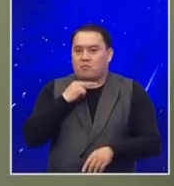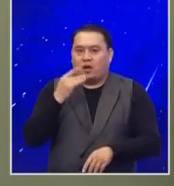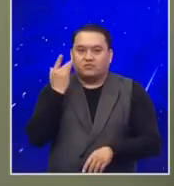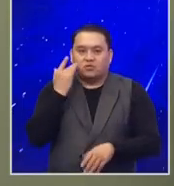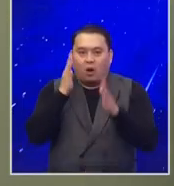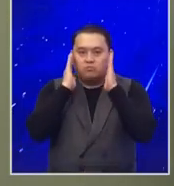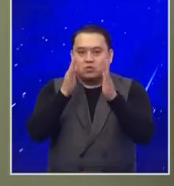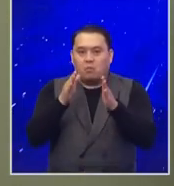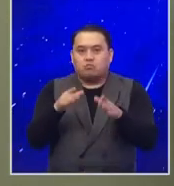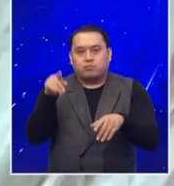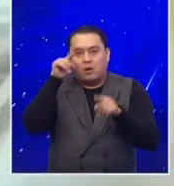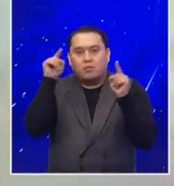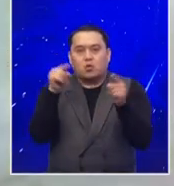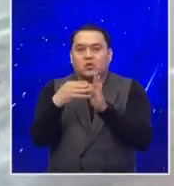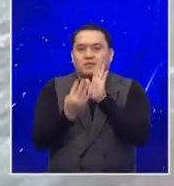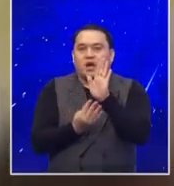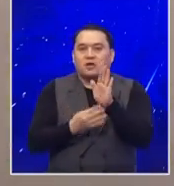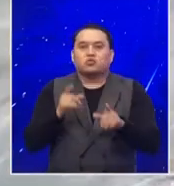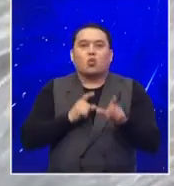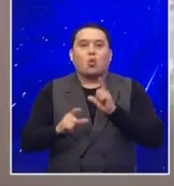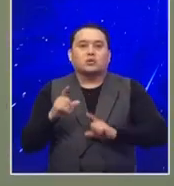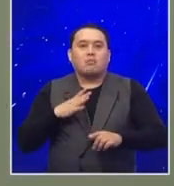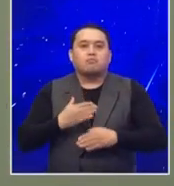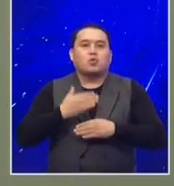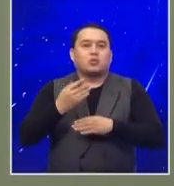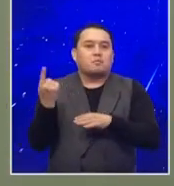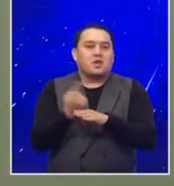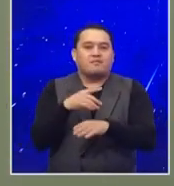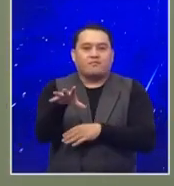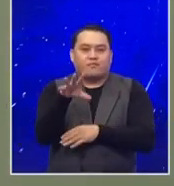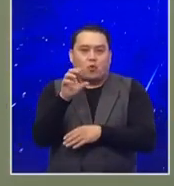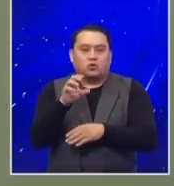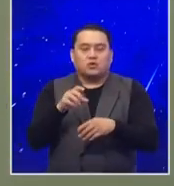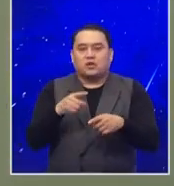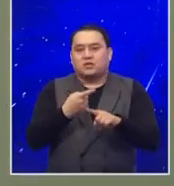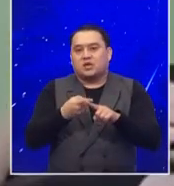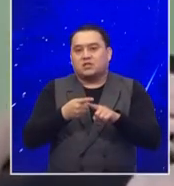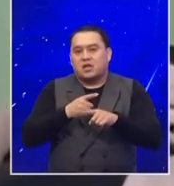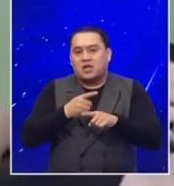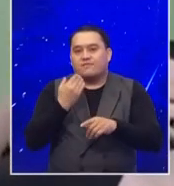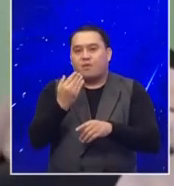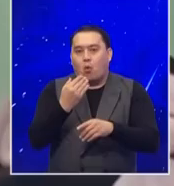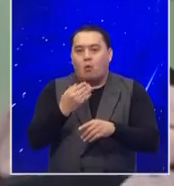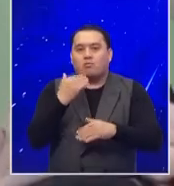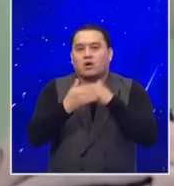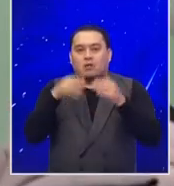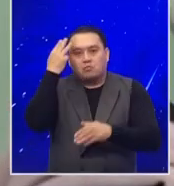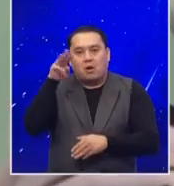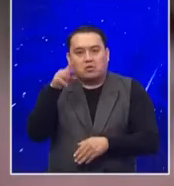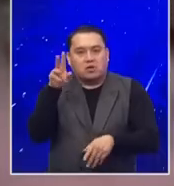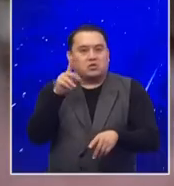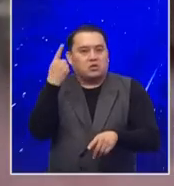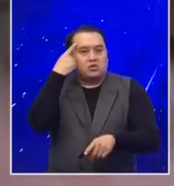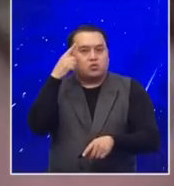внимания. Но популярным 19-летний студент стал после своей первой фотосессии. Евгений о карьере модели никогда